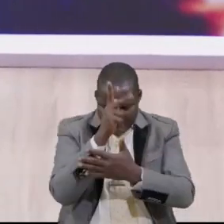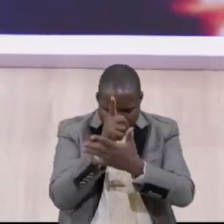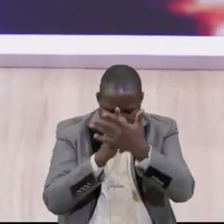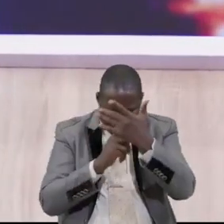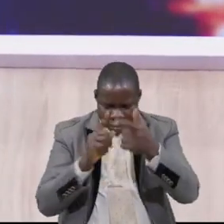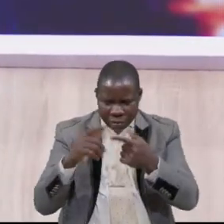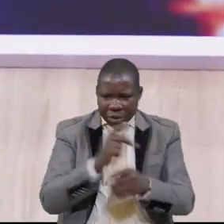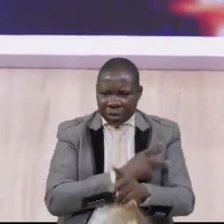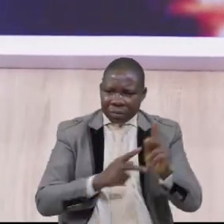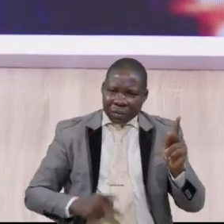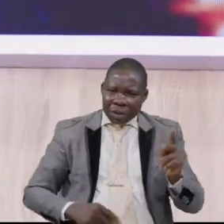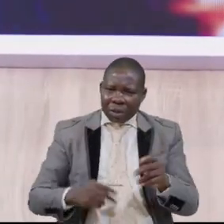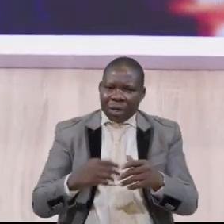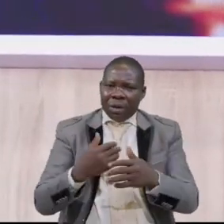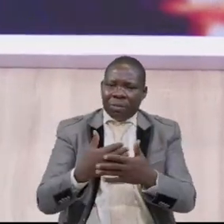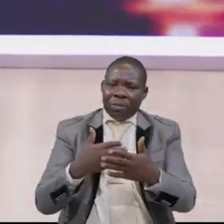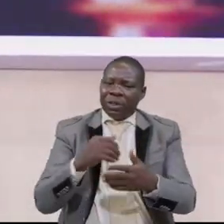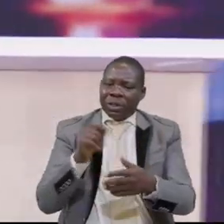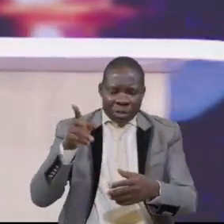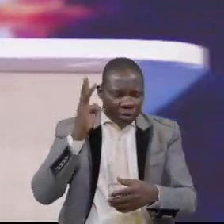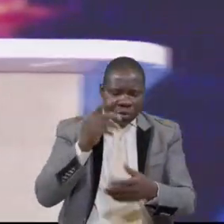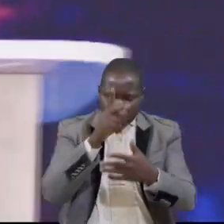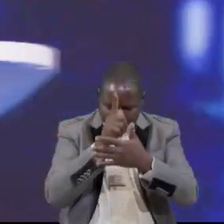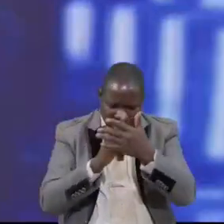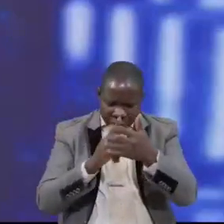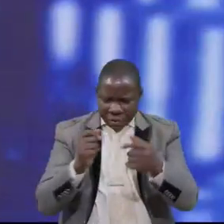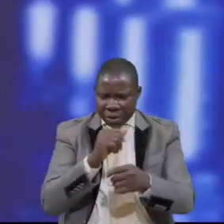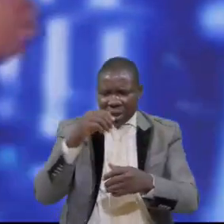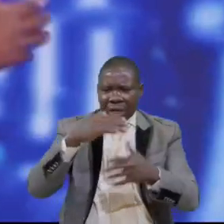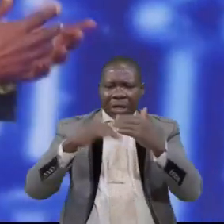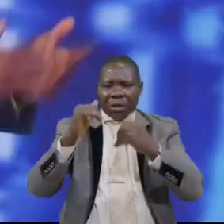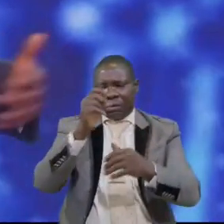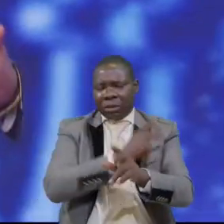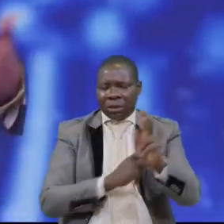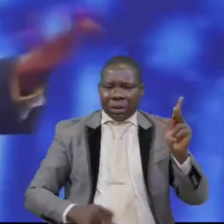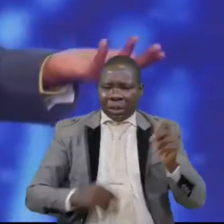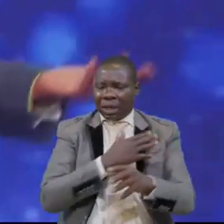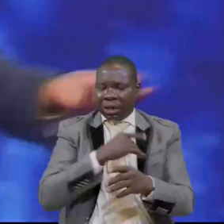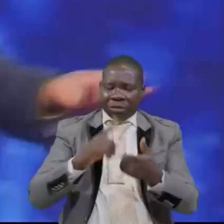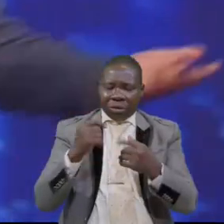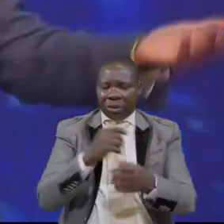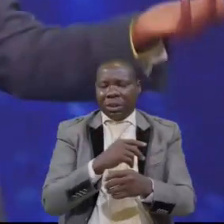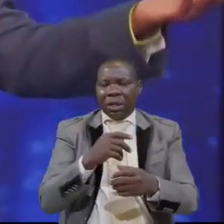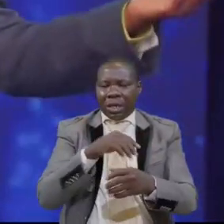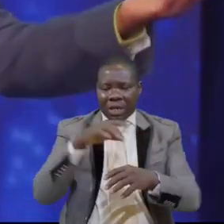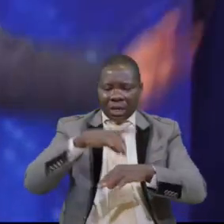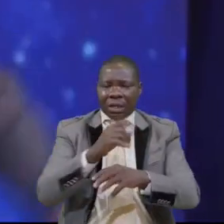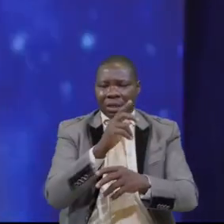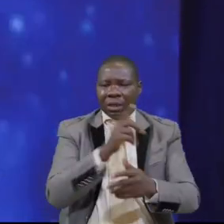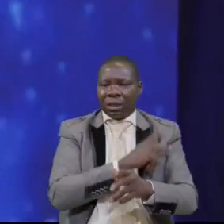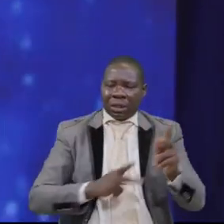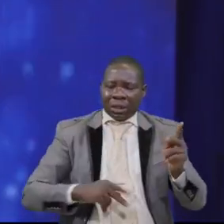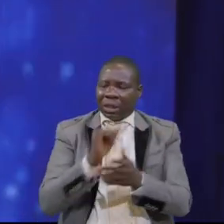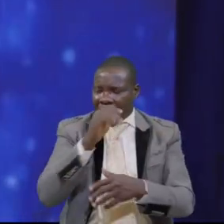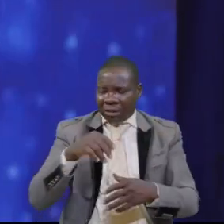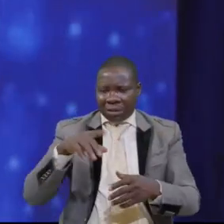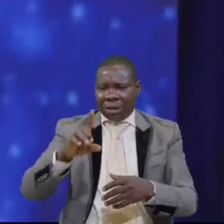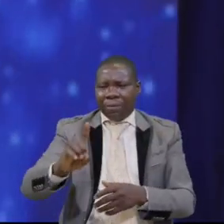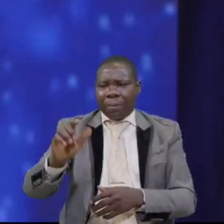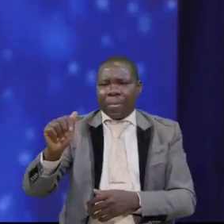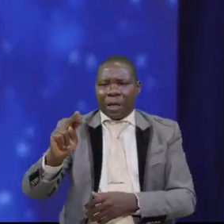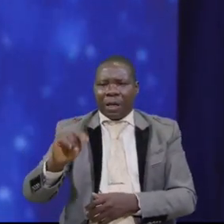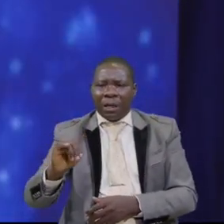Tout-Puissant, et il était loyal devant Daniel. Et si nous voulons exceller, c'est ce que Dieu nous